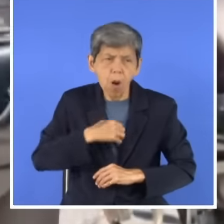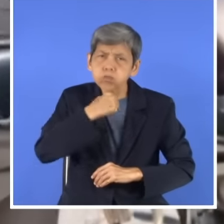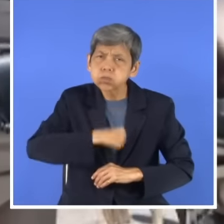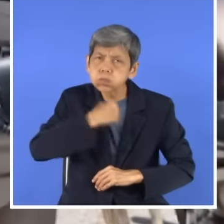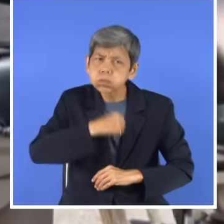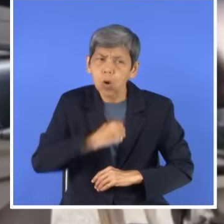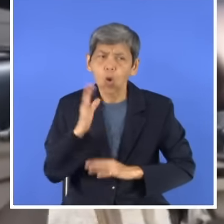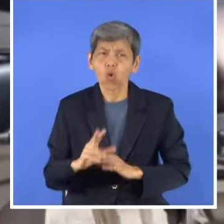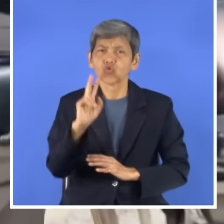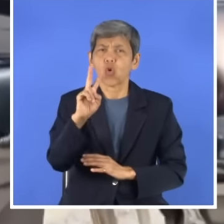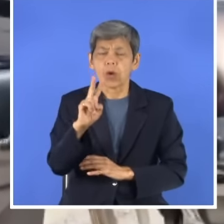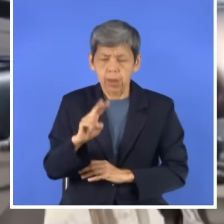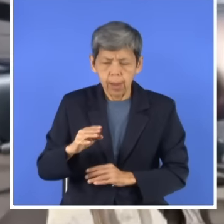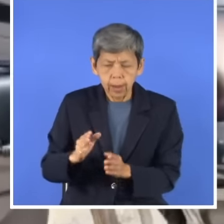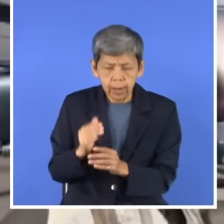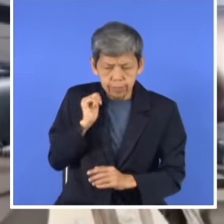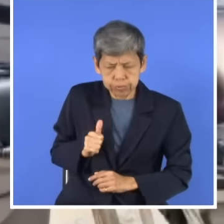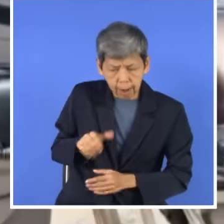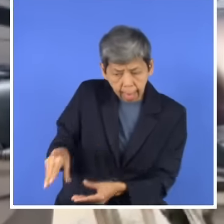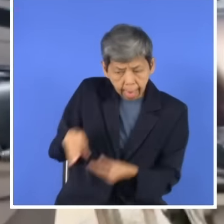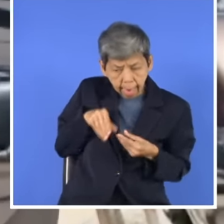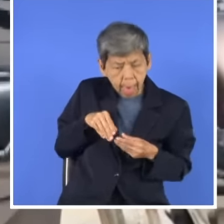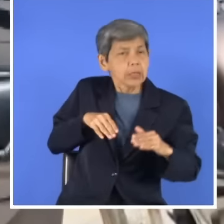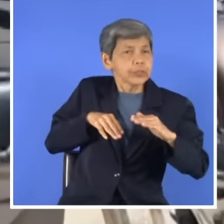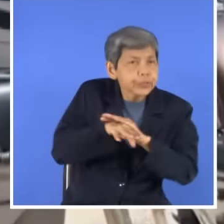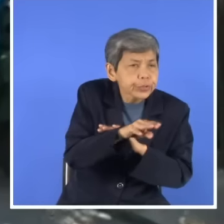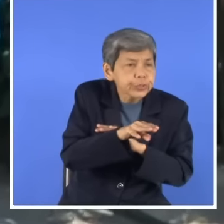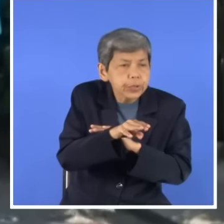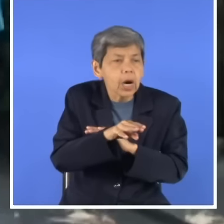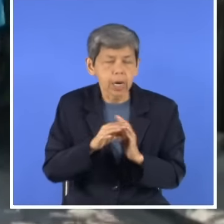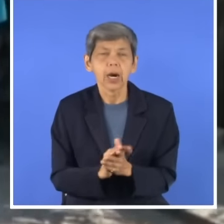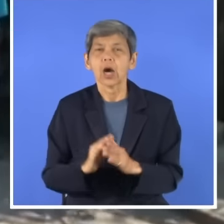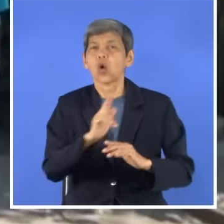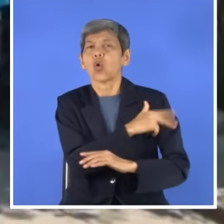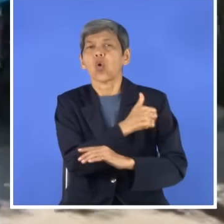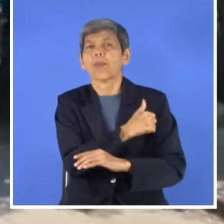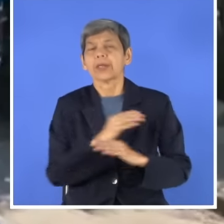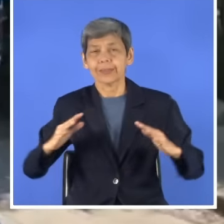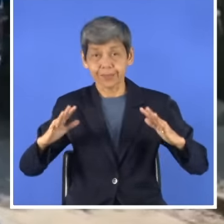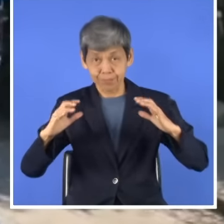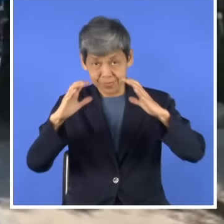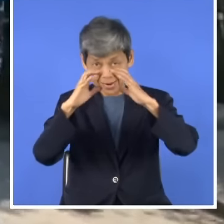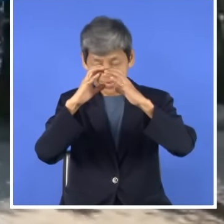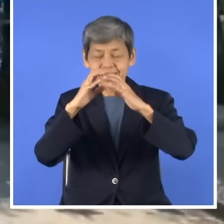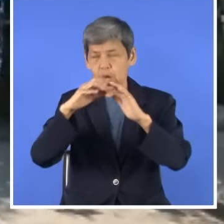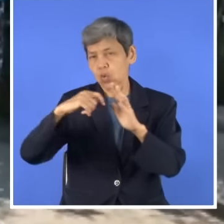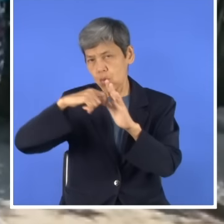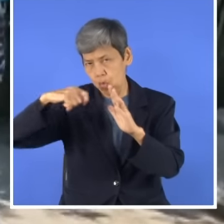าน2คนเนี่ยไปเก็บกระเป๋าสะพายได้แล้วก็หลบหนีไปเหตุเกิดอยู่ที่โรงพยาบาลพิมายอยู่ที่จังหวัดโค